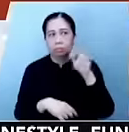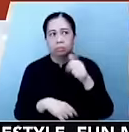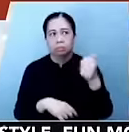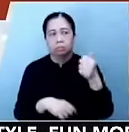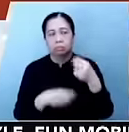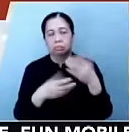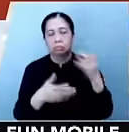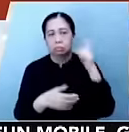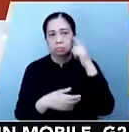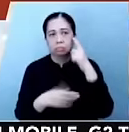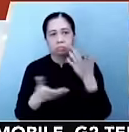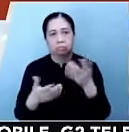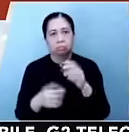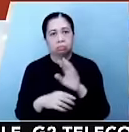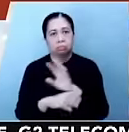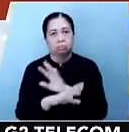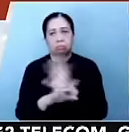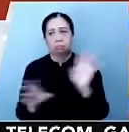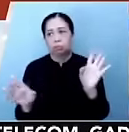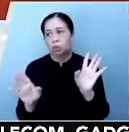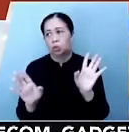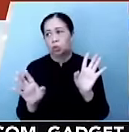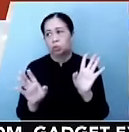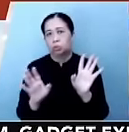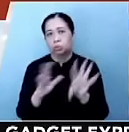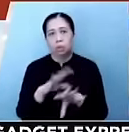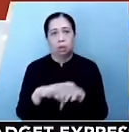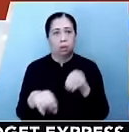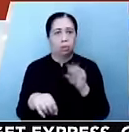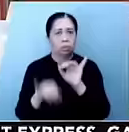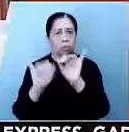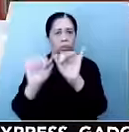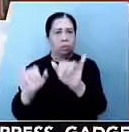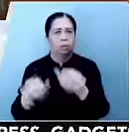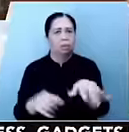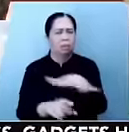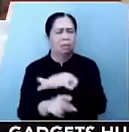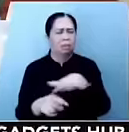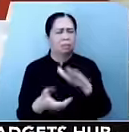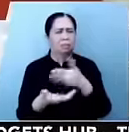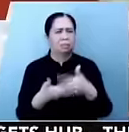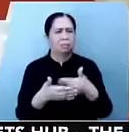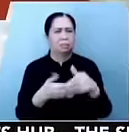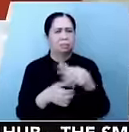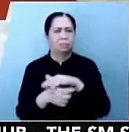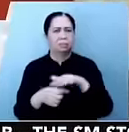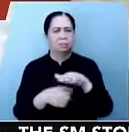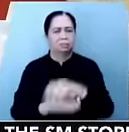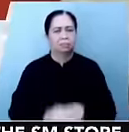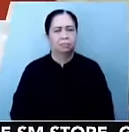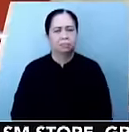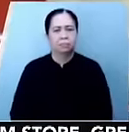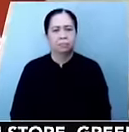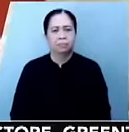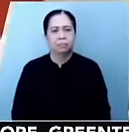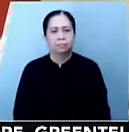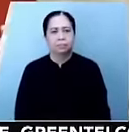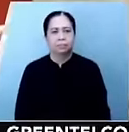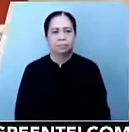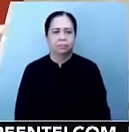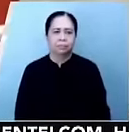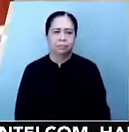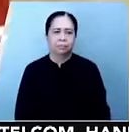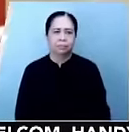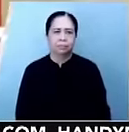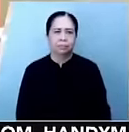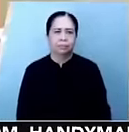huwag kang lumabas dyan sa Tamayo. Nandiyan lang yan sa Tamayo. Mula sa GMA Regional TV One Mindanao at GMA